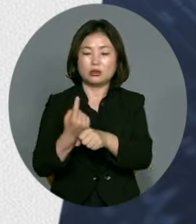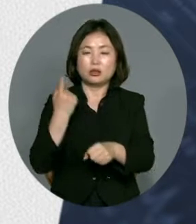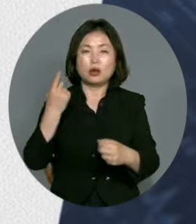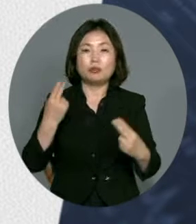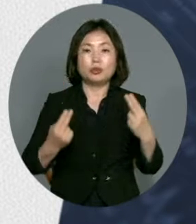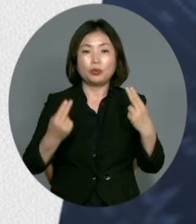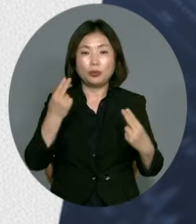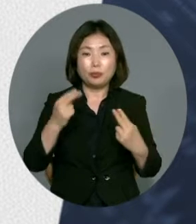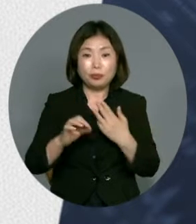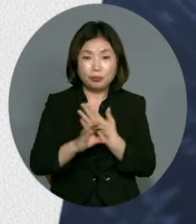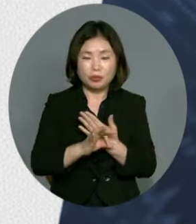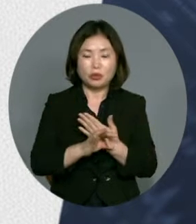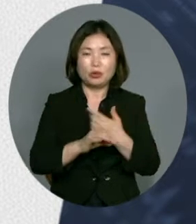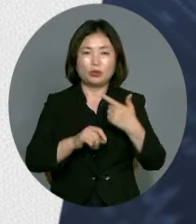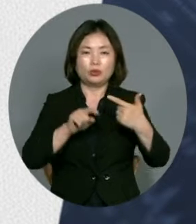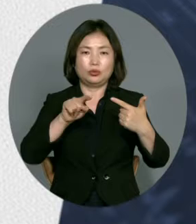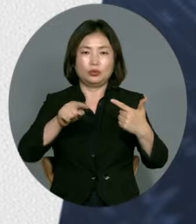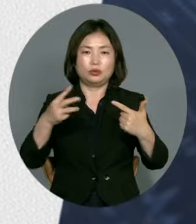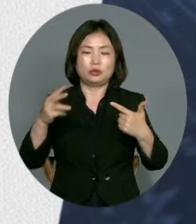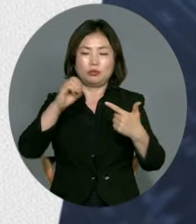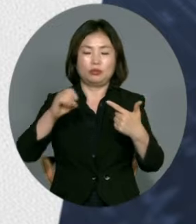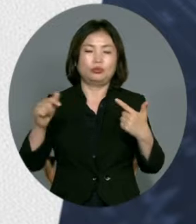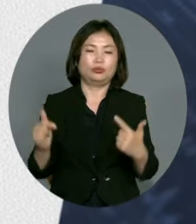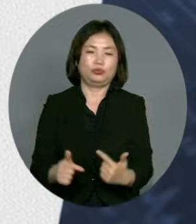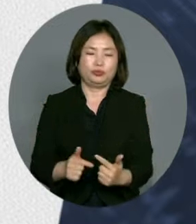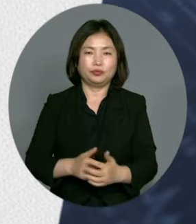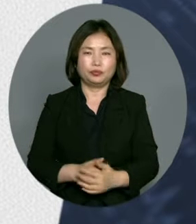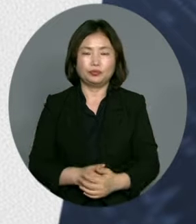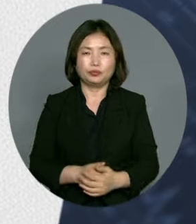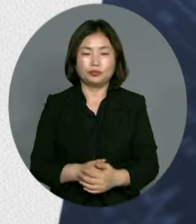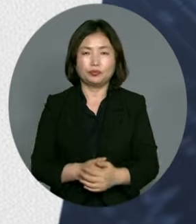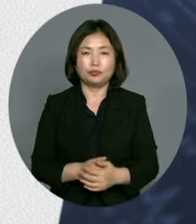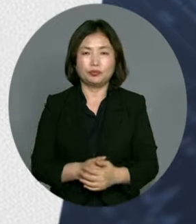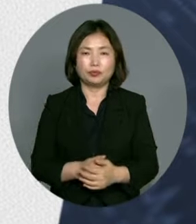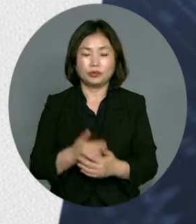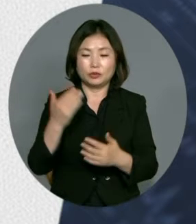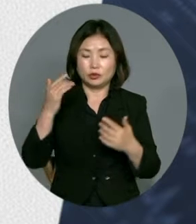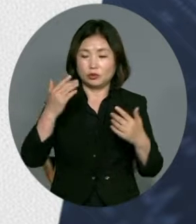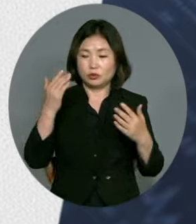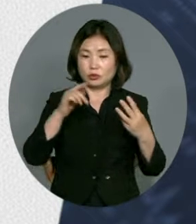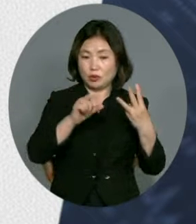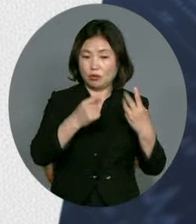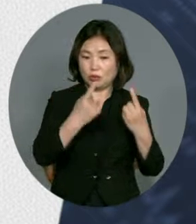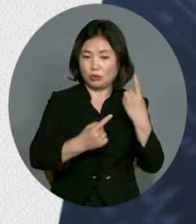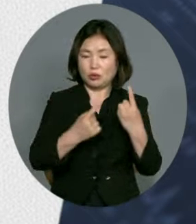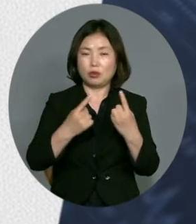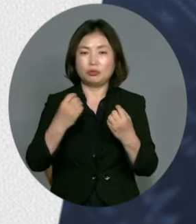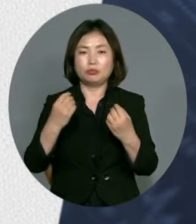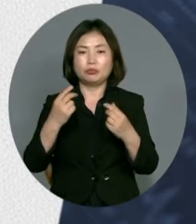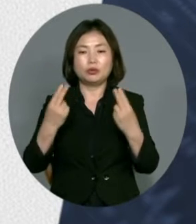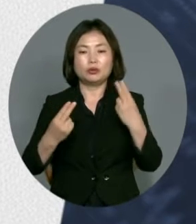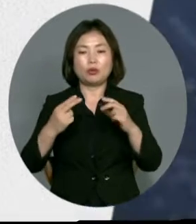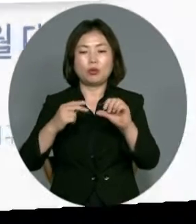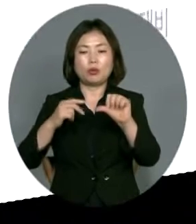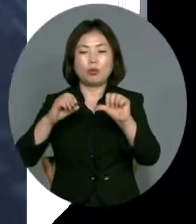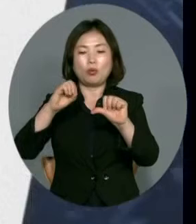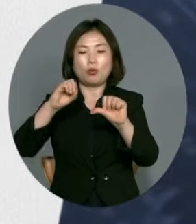같은 기간과 비교해 6.3% 줄었습니다. 전달과 비교해도 5%